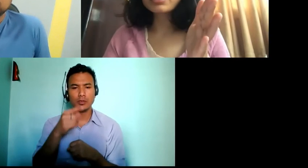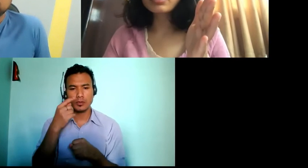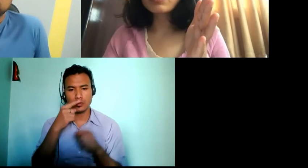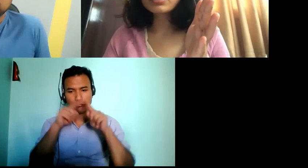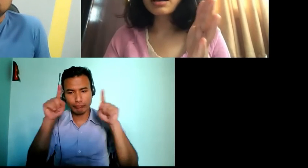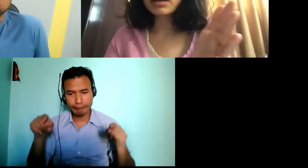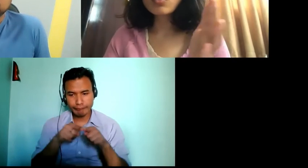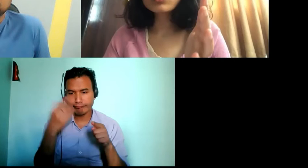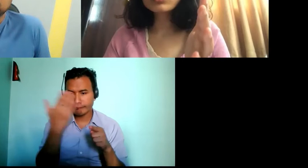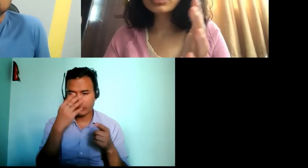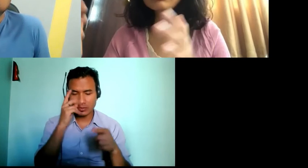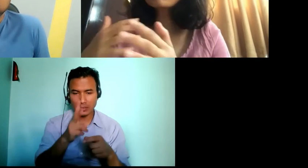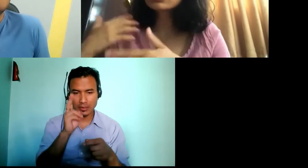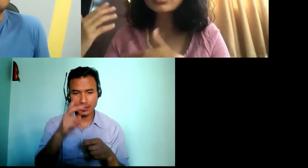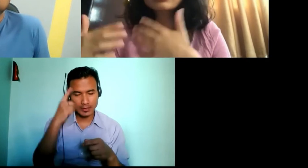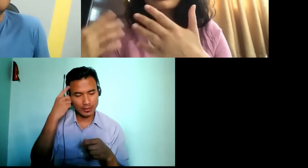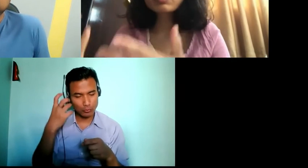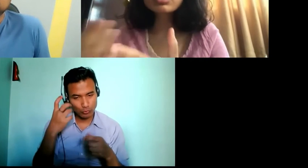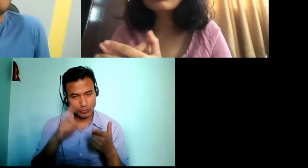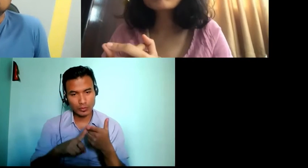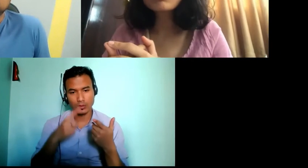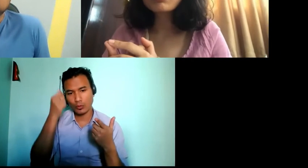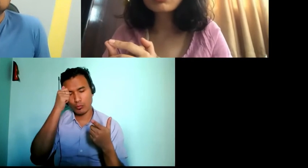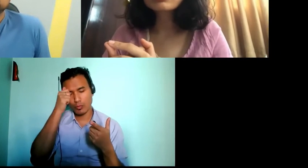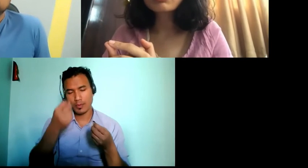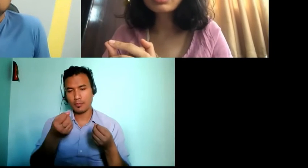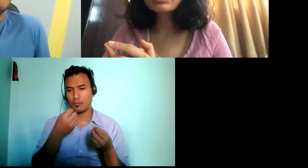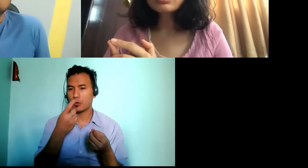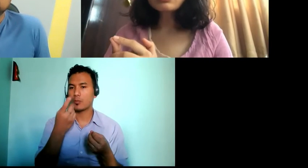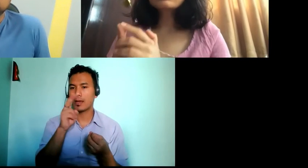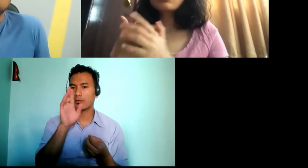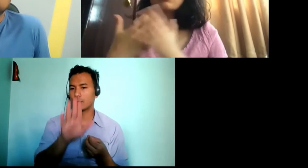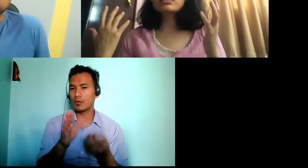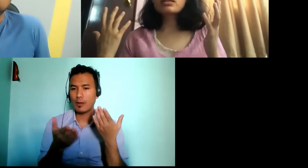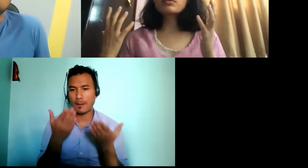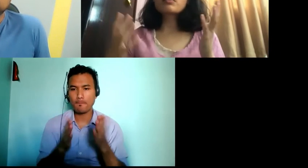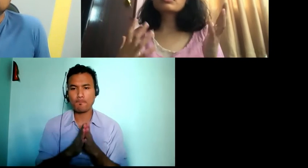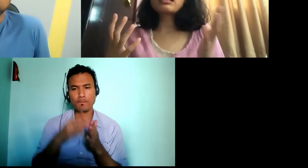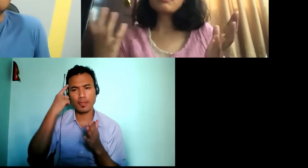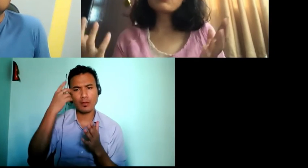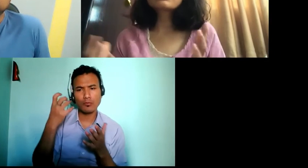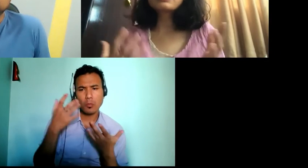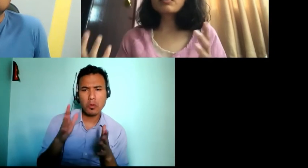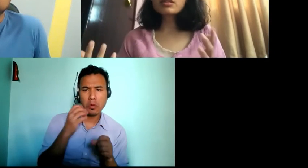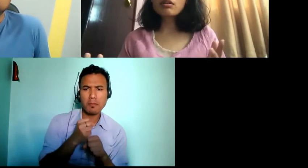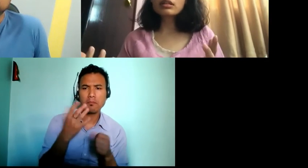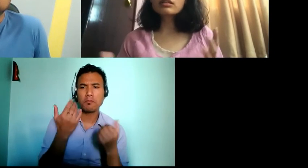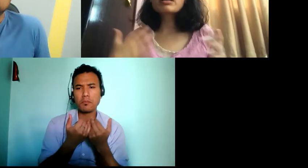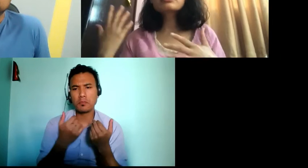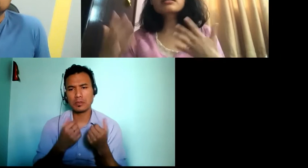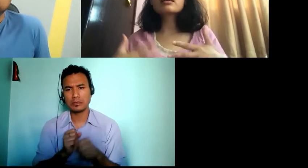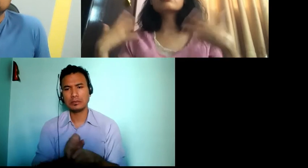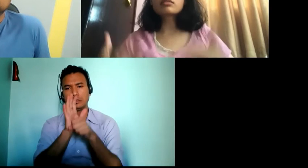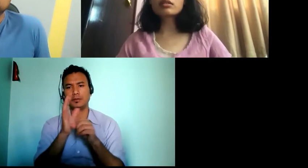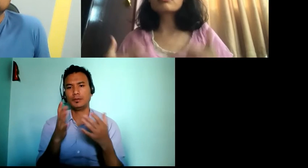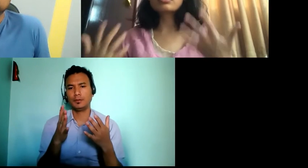धेरै भइसकेपछि हामीलाई टाउको दुख्ने होइन, कति धेरैले एक्सपिरियन्स पनि गर्नुभएकै छ होला. अनि टाउको दुखिसकेपछि अब के काम गर्न जाडो पनि चल्दैन नि, त्यो